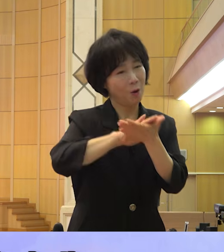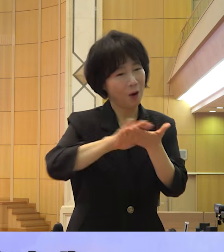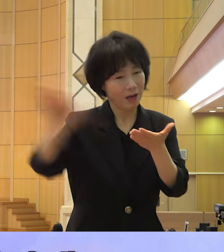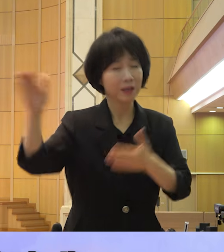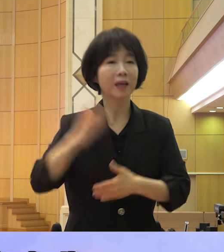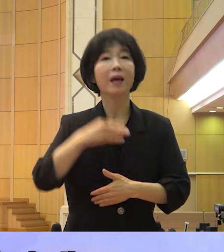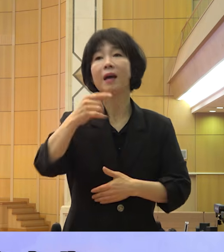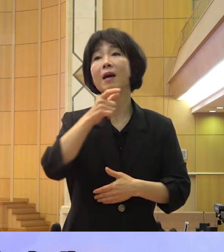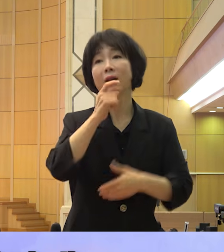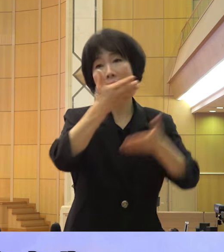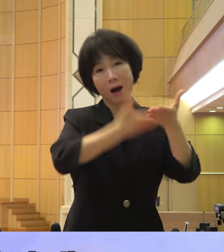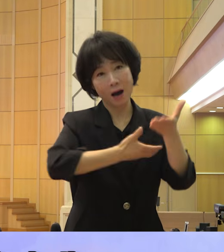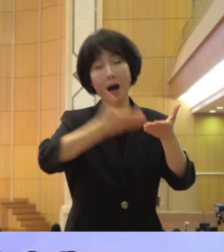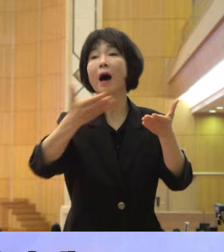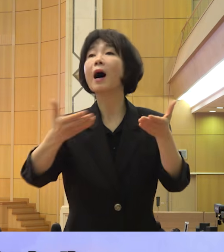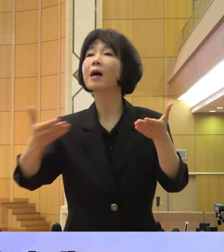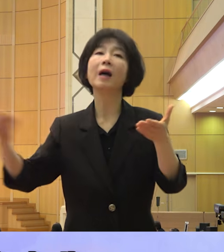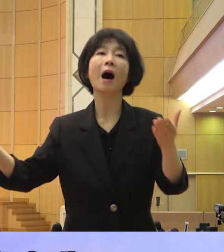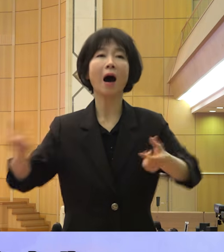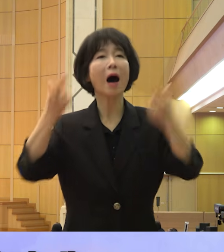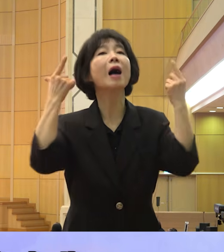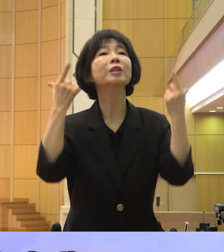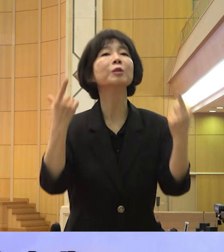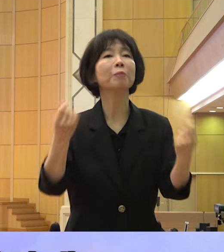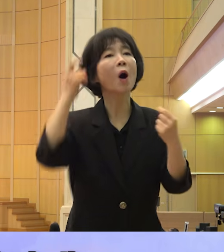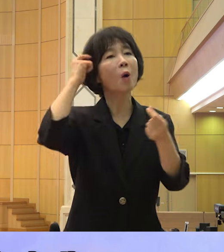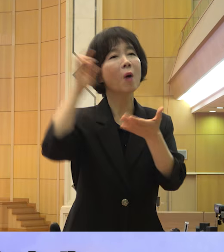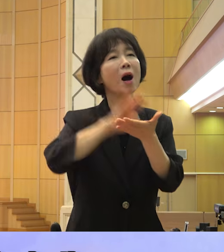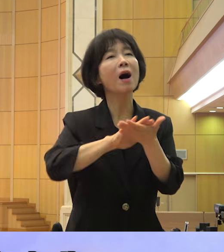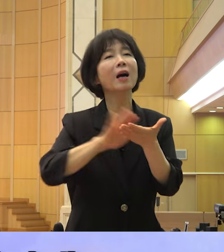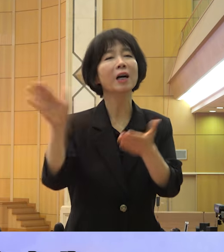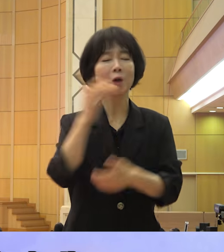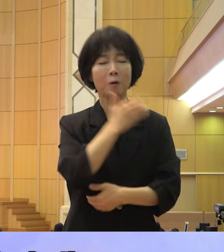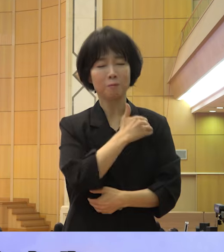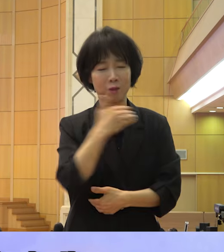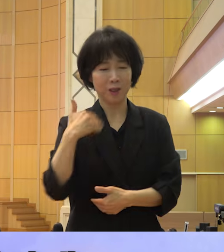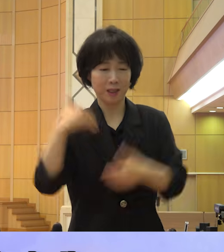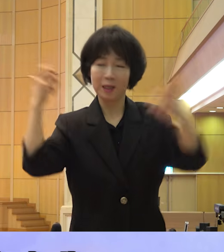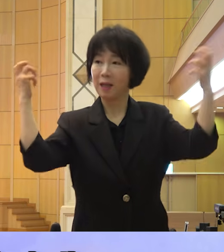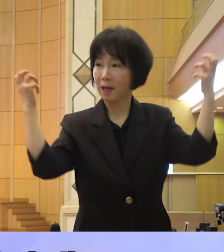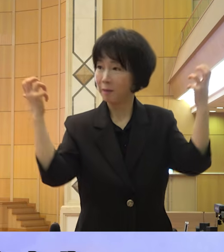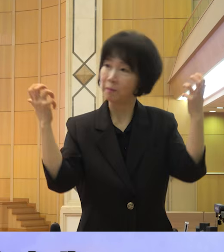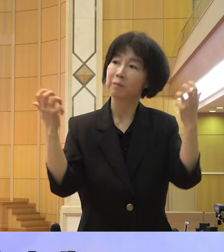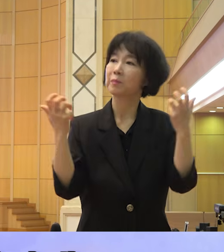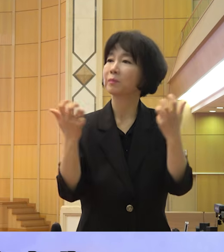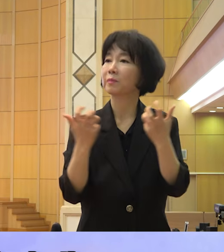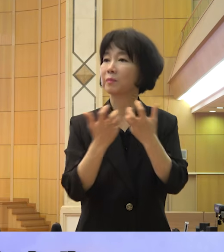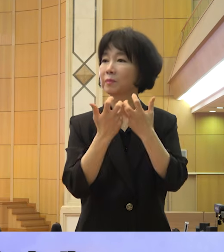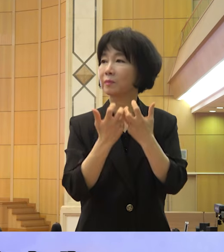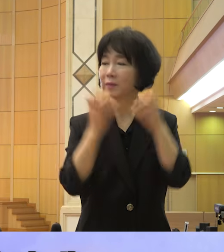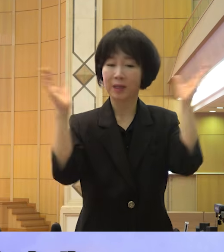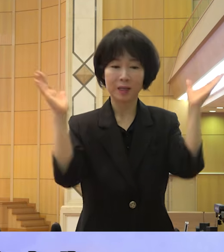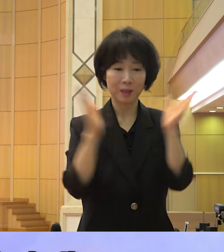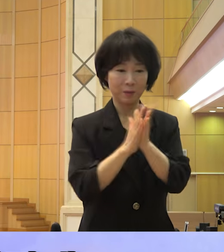평화, 내게 강 같은 평화가 넘치네.